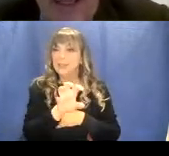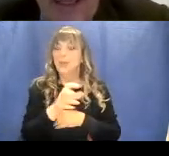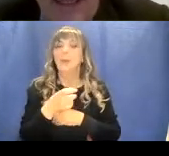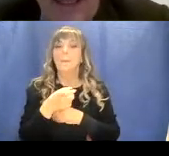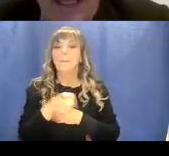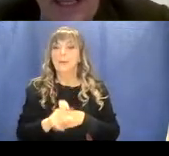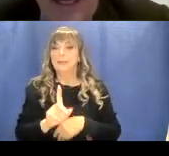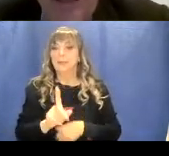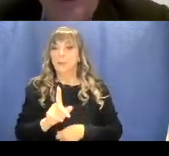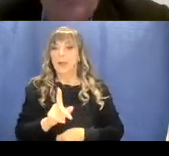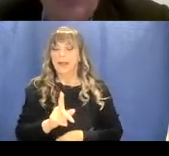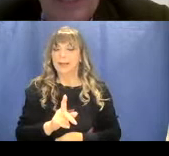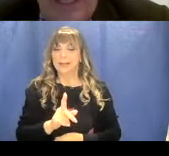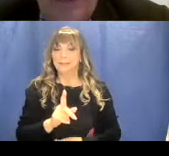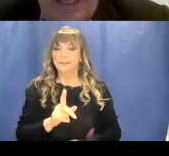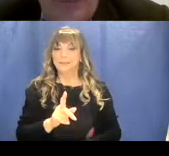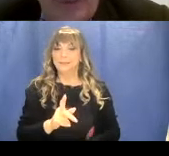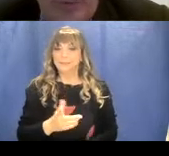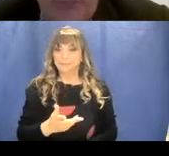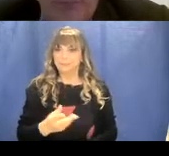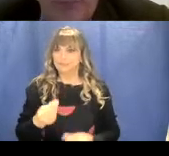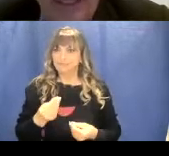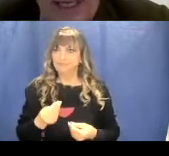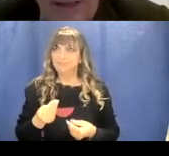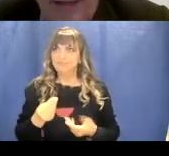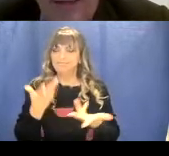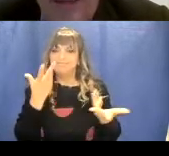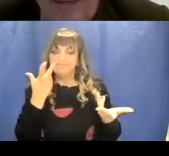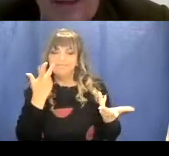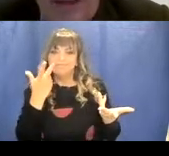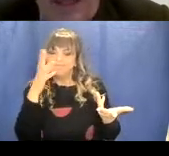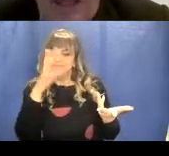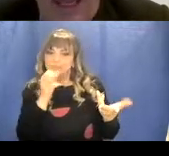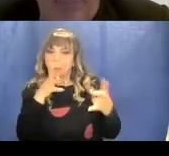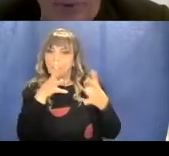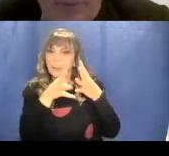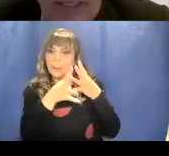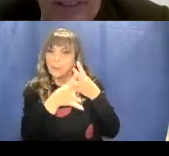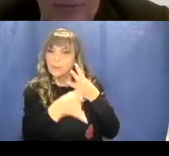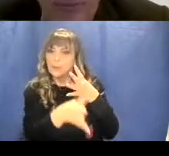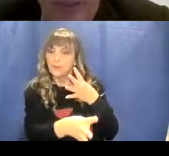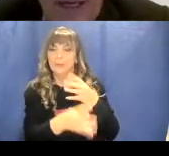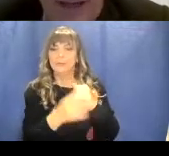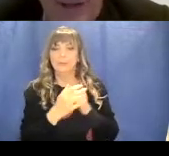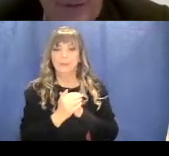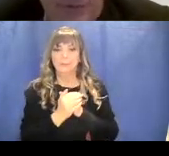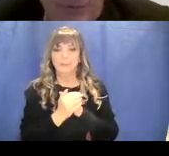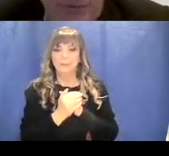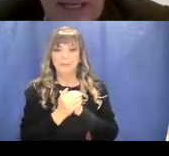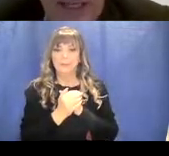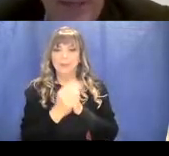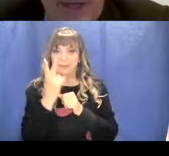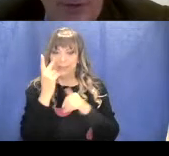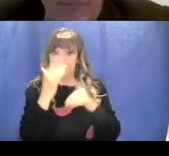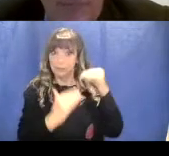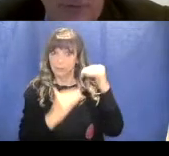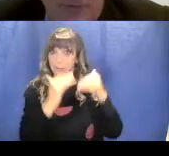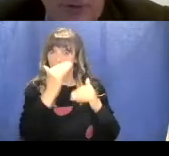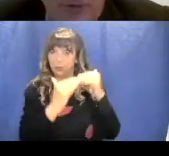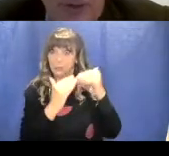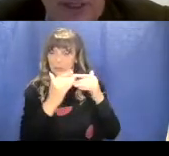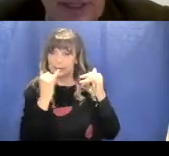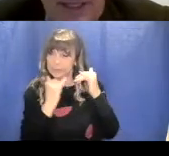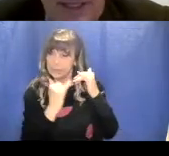dà un'idea intanto di profondità e poi vedete con la struttura che si vedono in